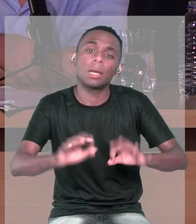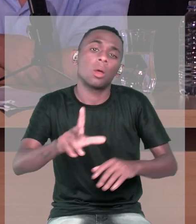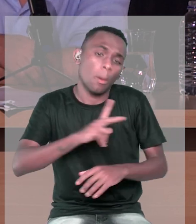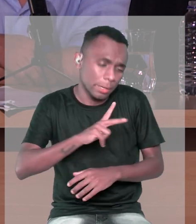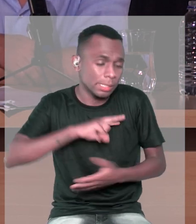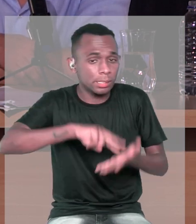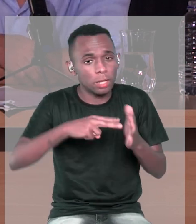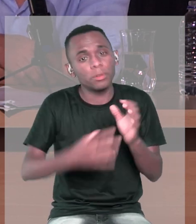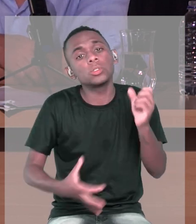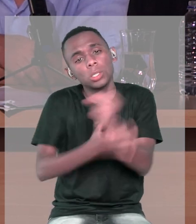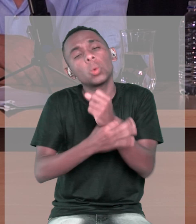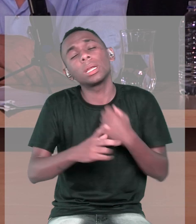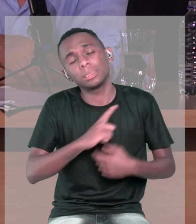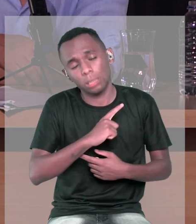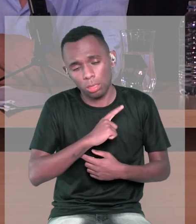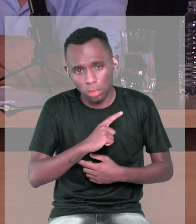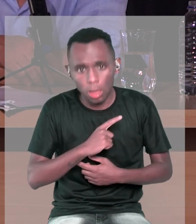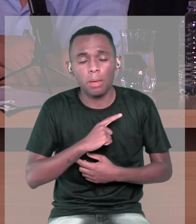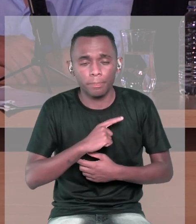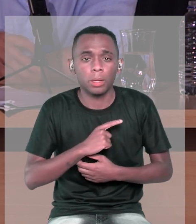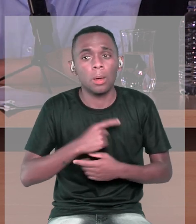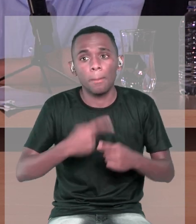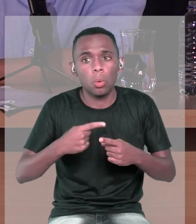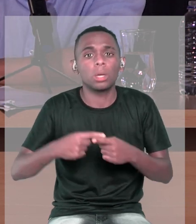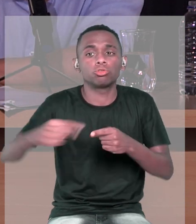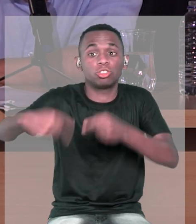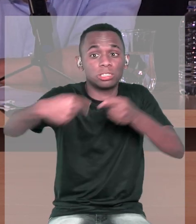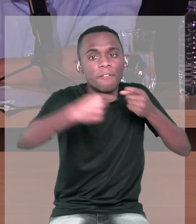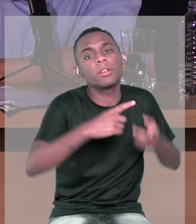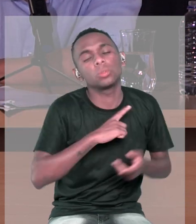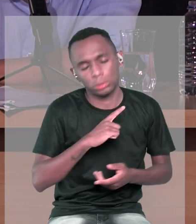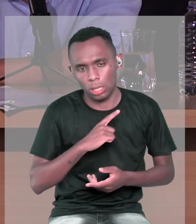propriedade pode significar algum tipo de segurança frente às contingências.